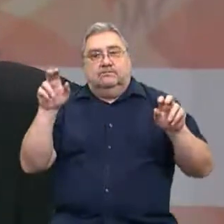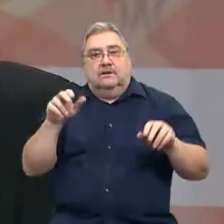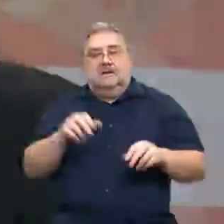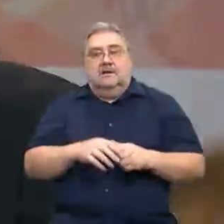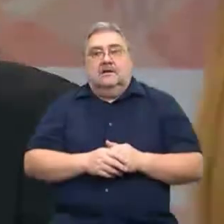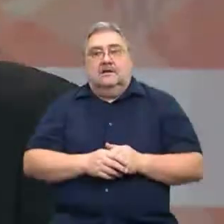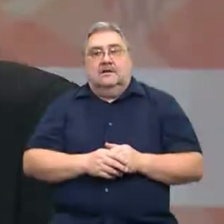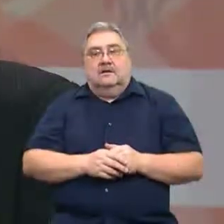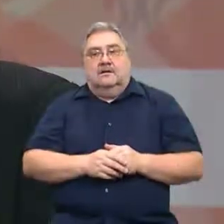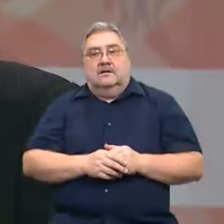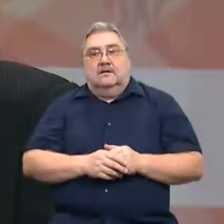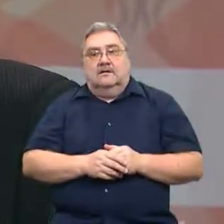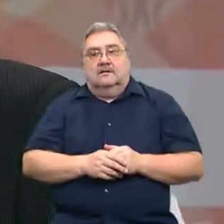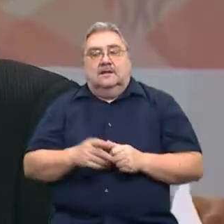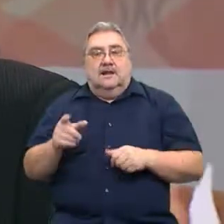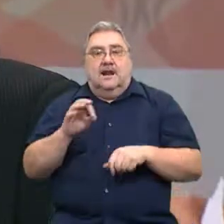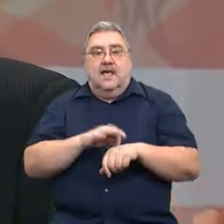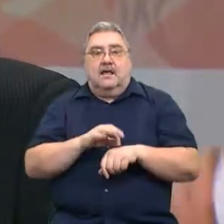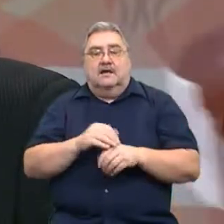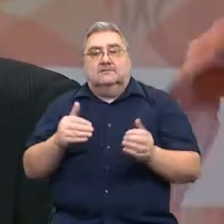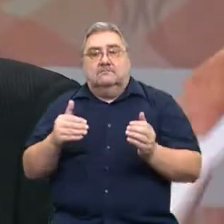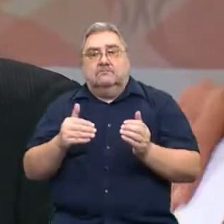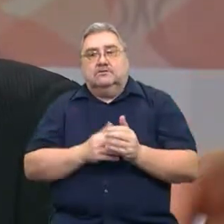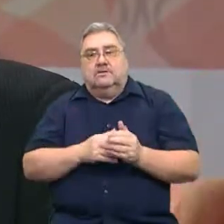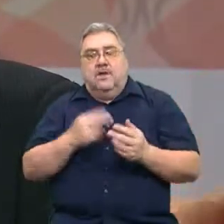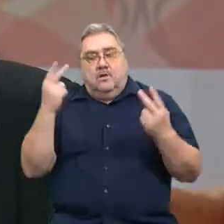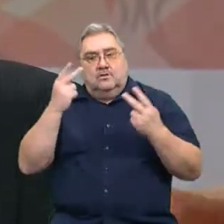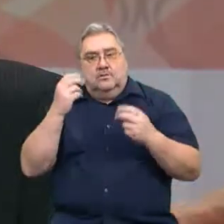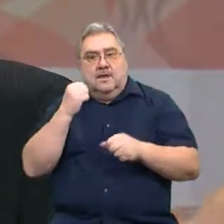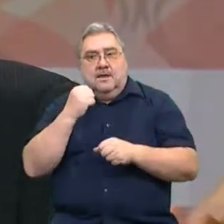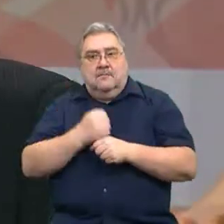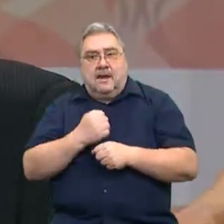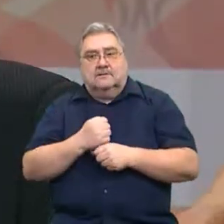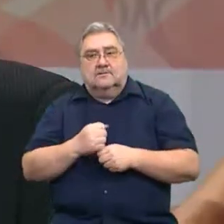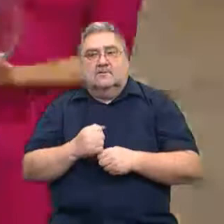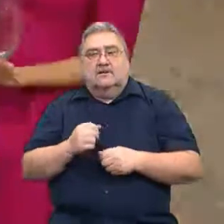blbůvzdorné. Takže ne, ten lékař taky potřebuje s tím nějak rozumně pracovat a ne